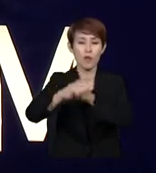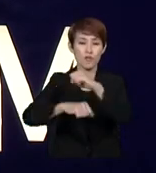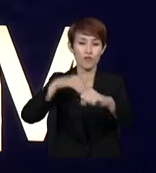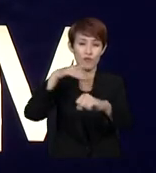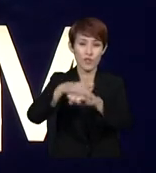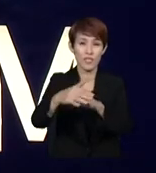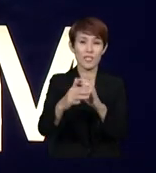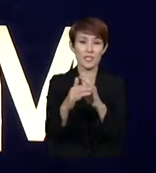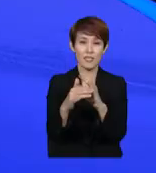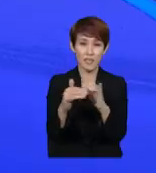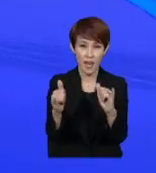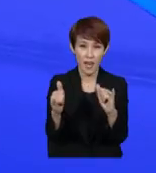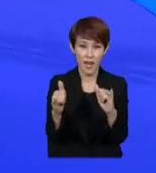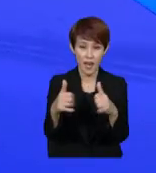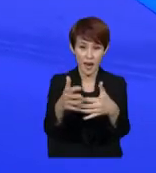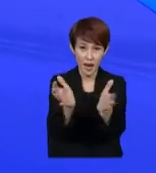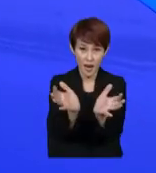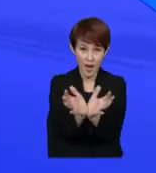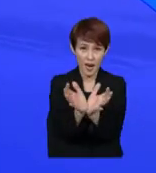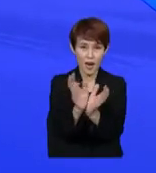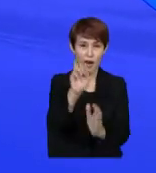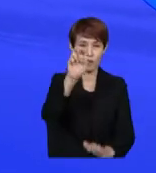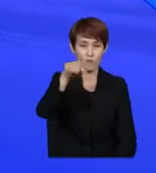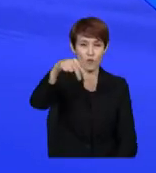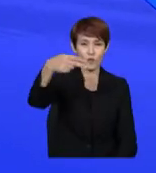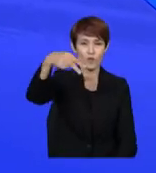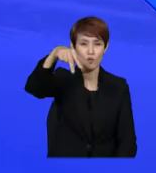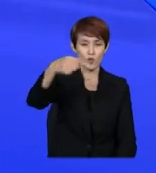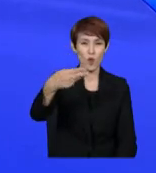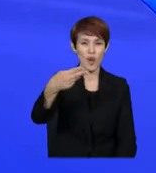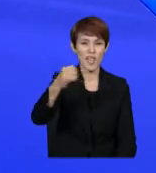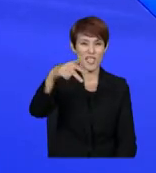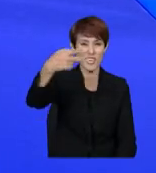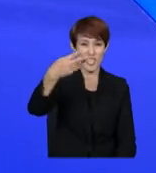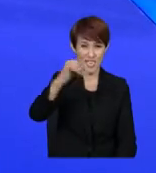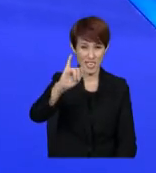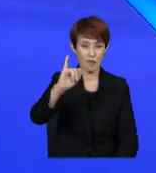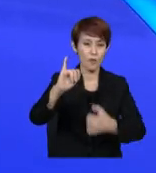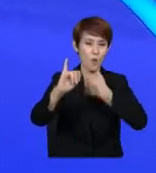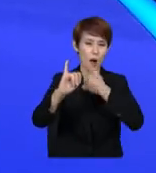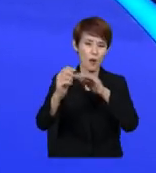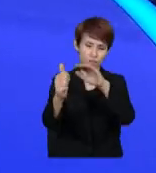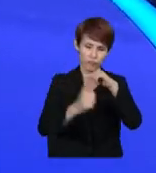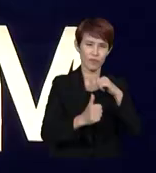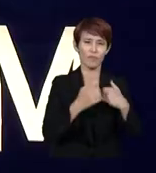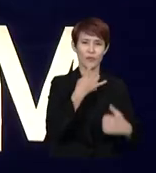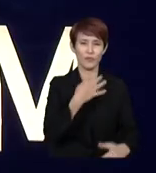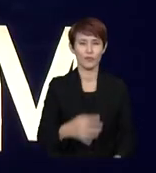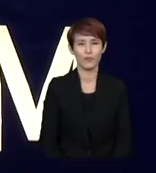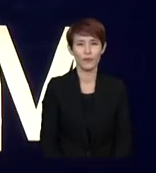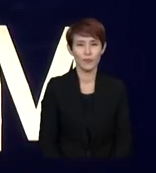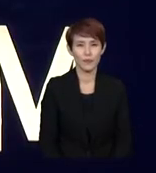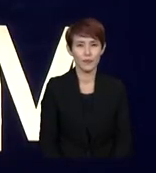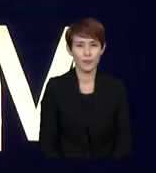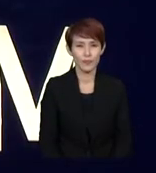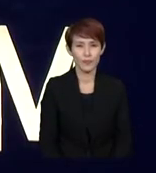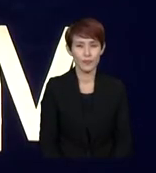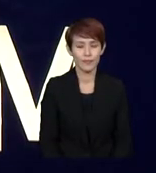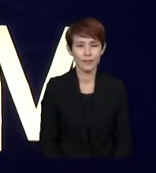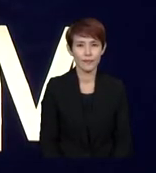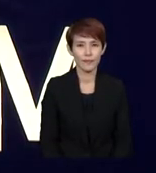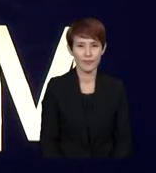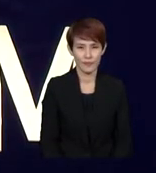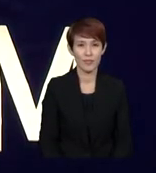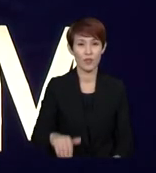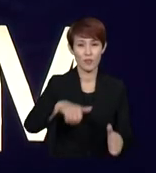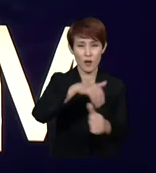said, let's bring him in. And we see, unfortunately, some of the same dynamic in our age. 네,